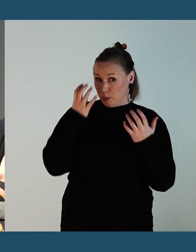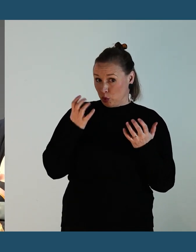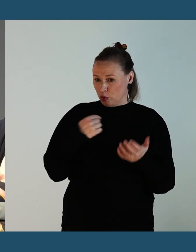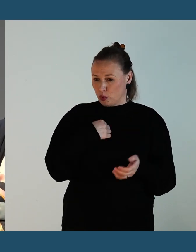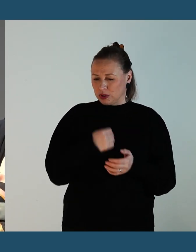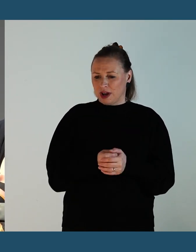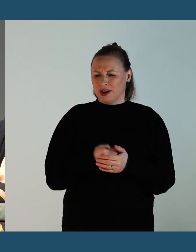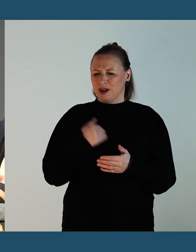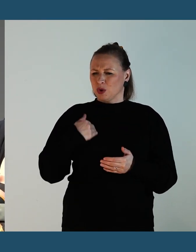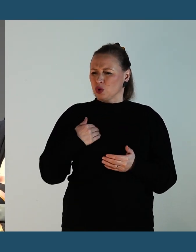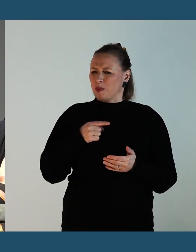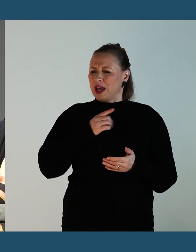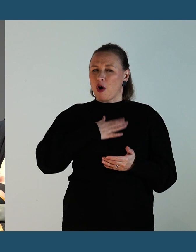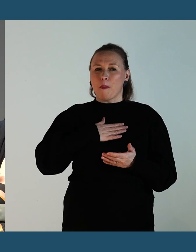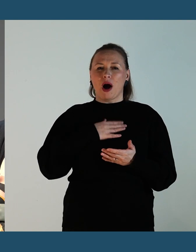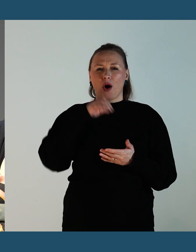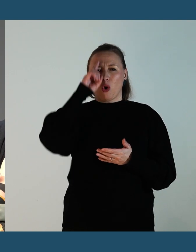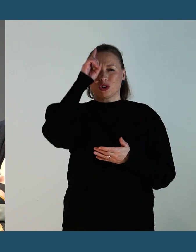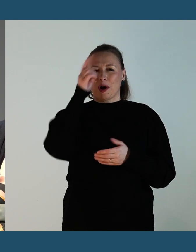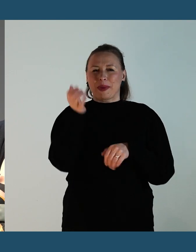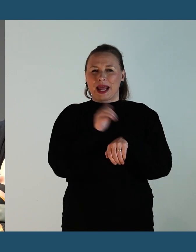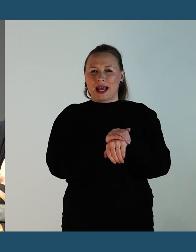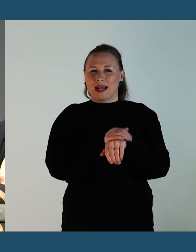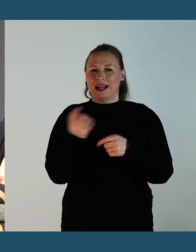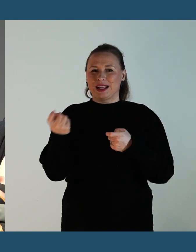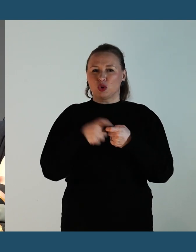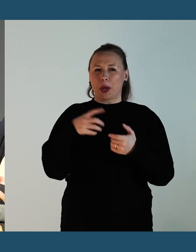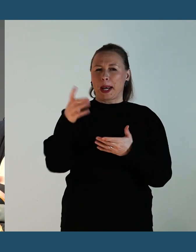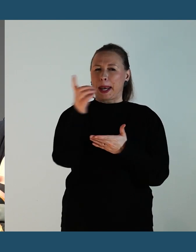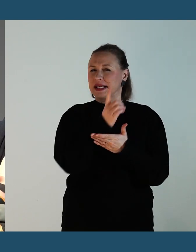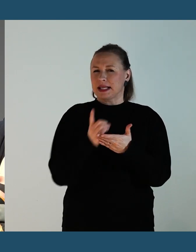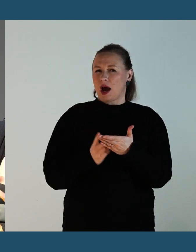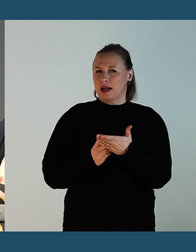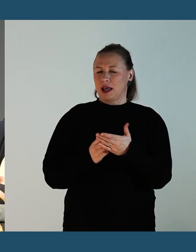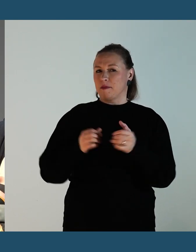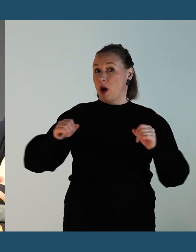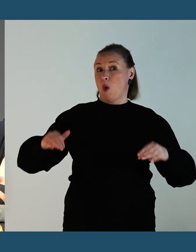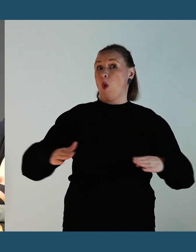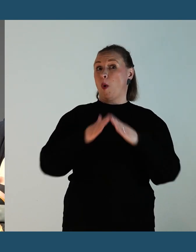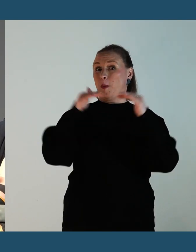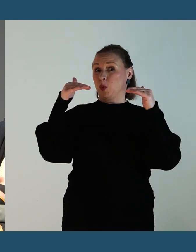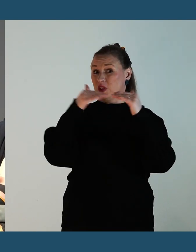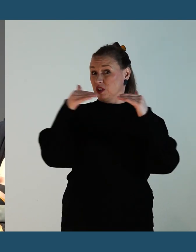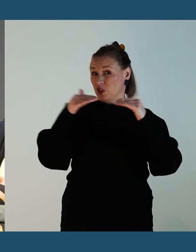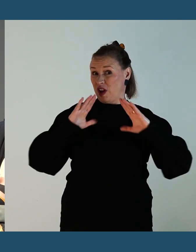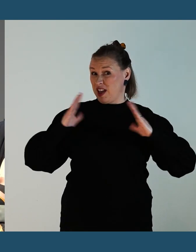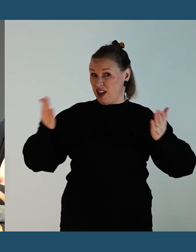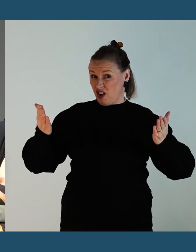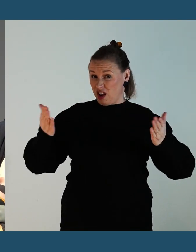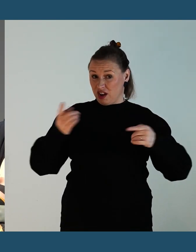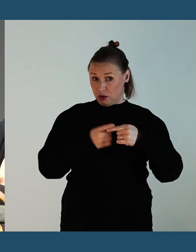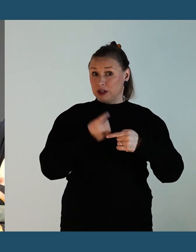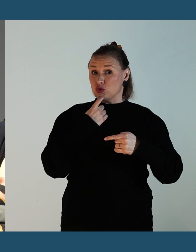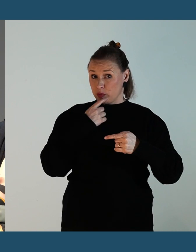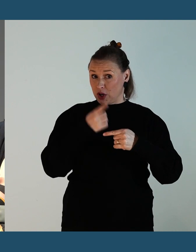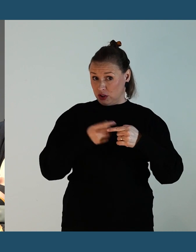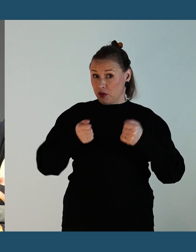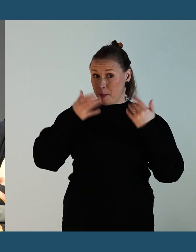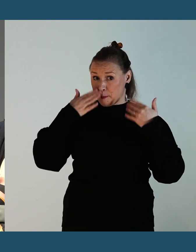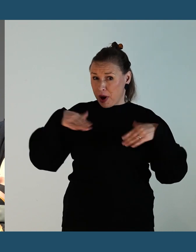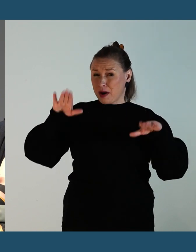tässä designissa ei ehkä ole ihan vielä huipussa. Luulisin, että se olisi sellainen, missä Suomi voisi olla paljon paljon parempi